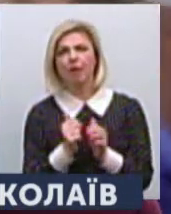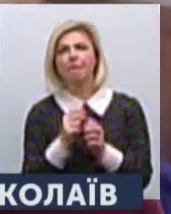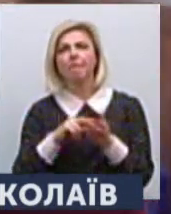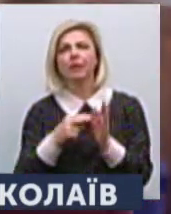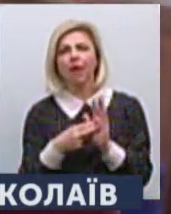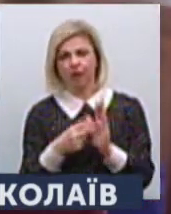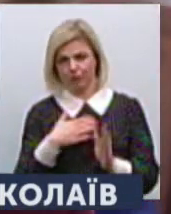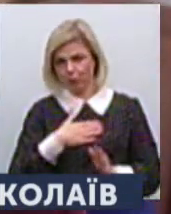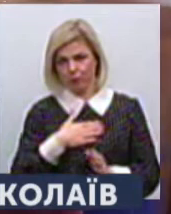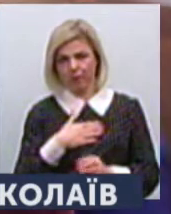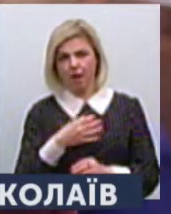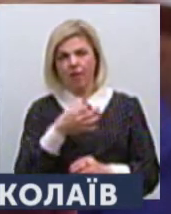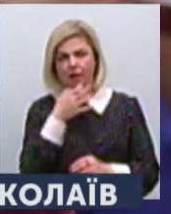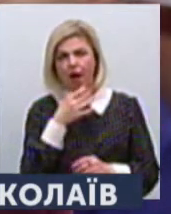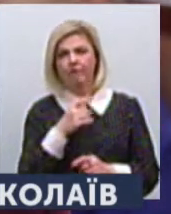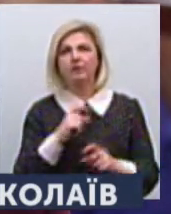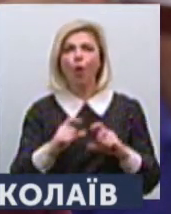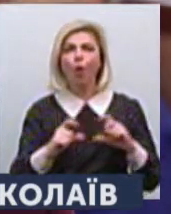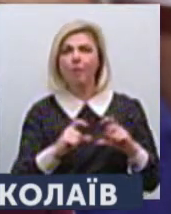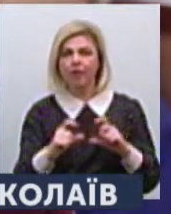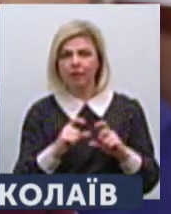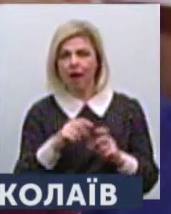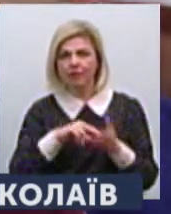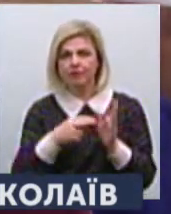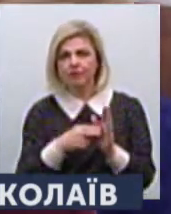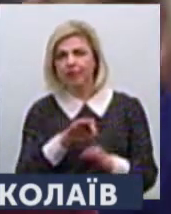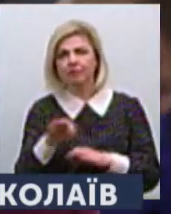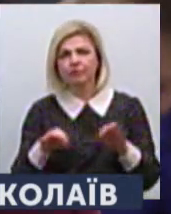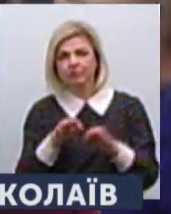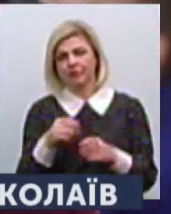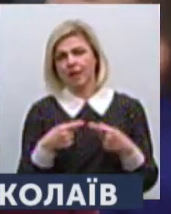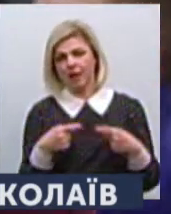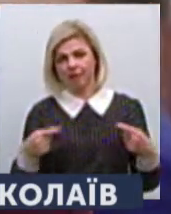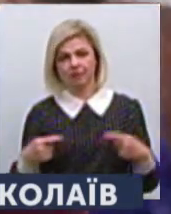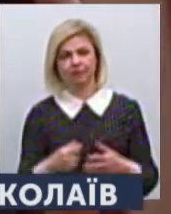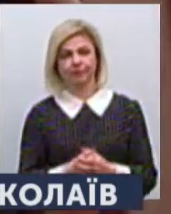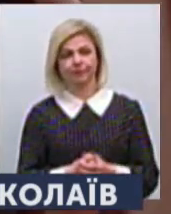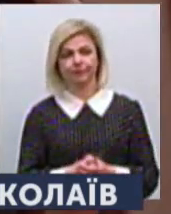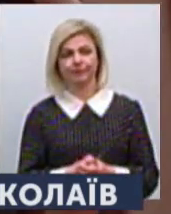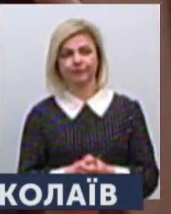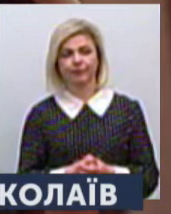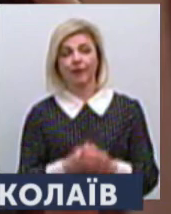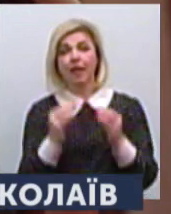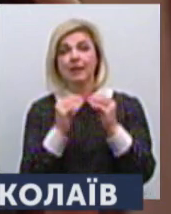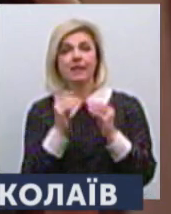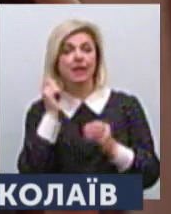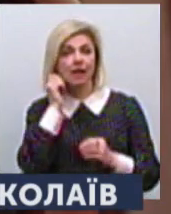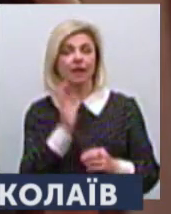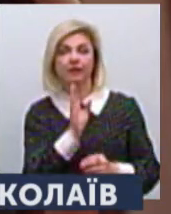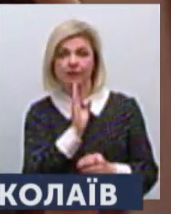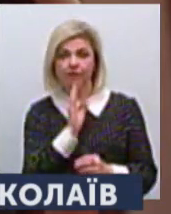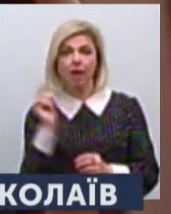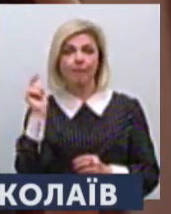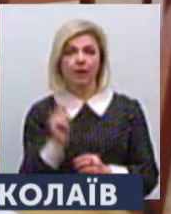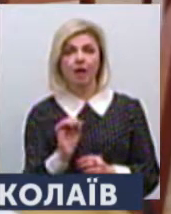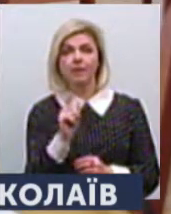подобаються комбінації різні там робити, паски якісь. 10-річна Заруї Матевосян приїхала